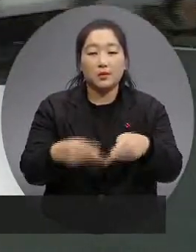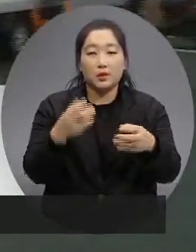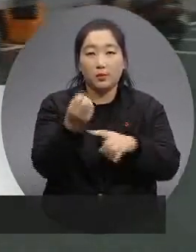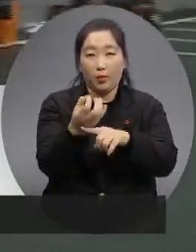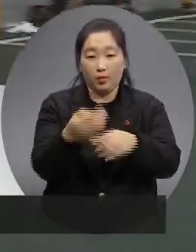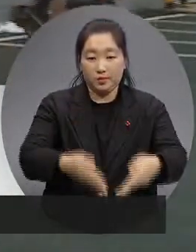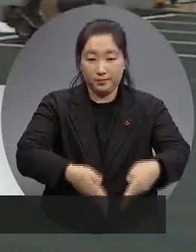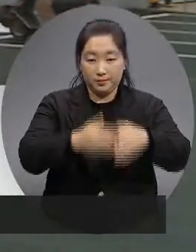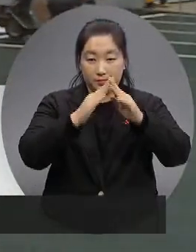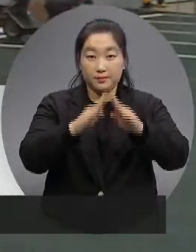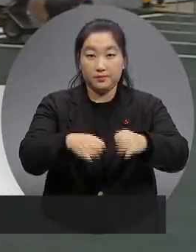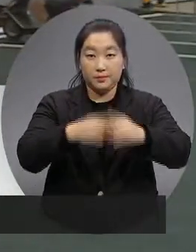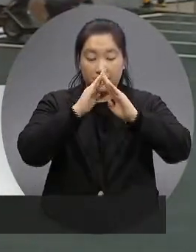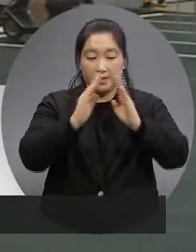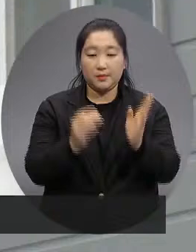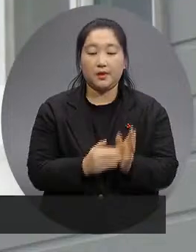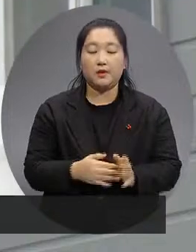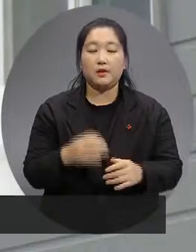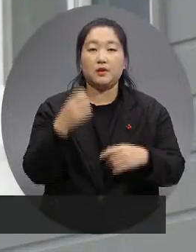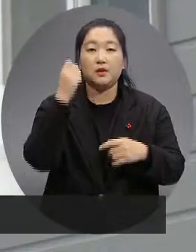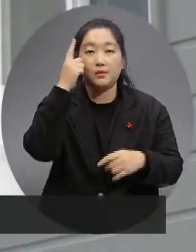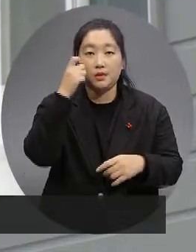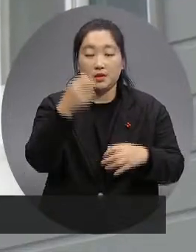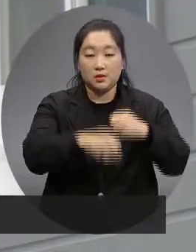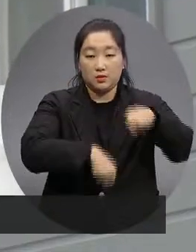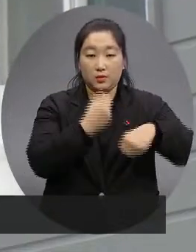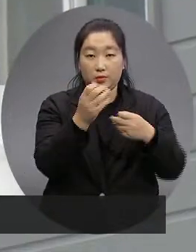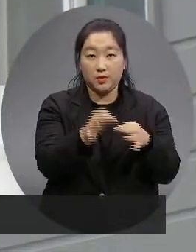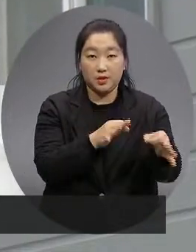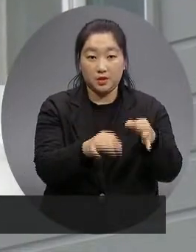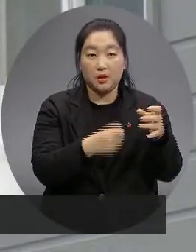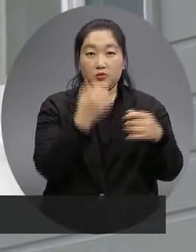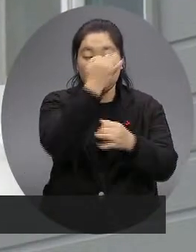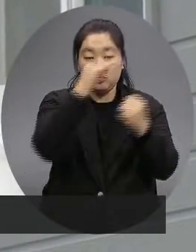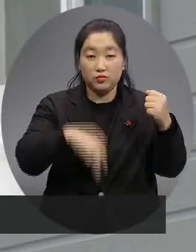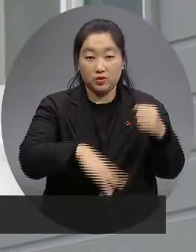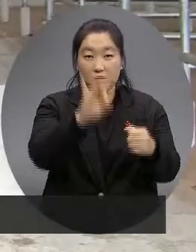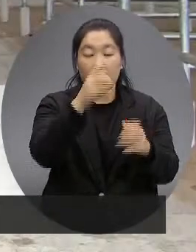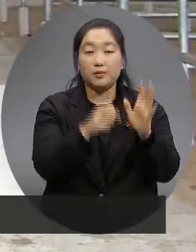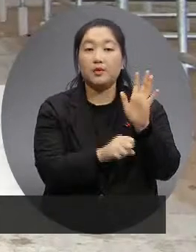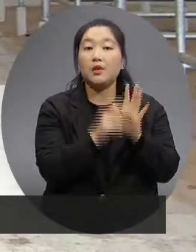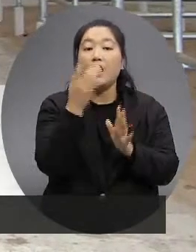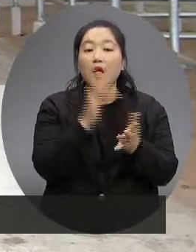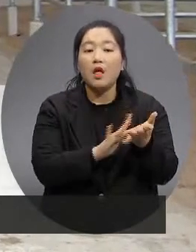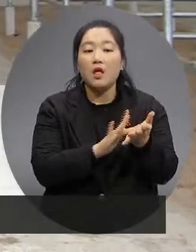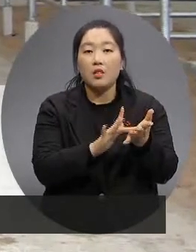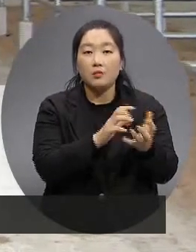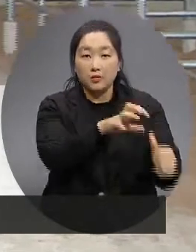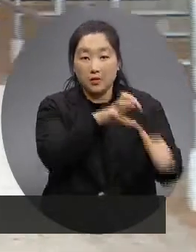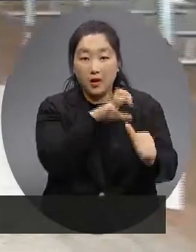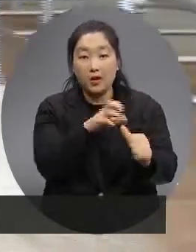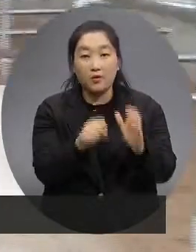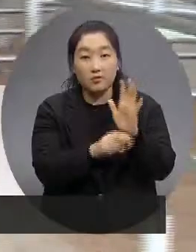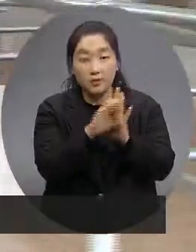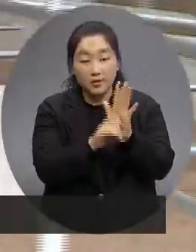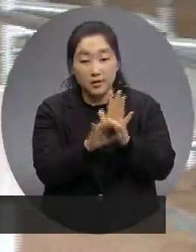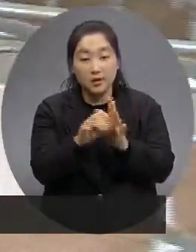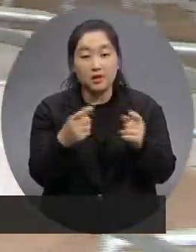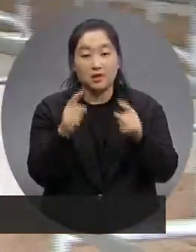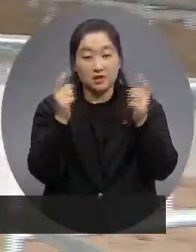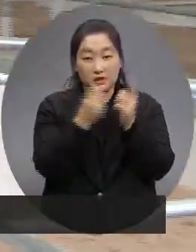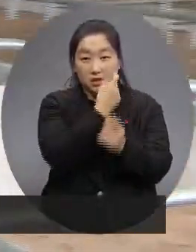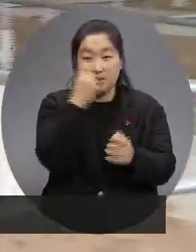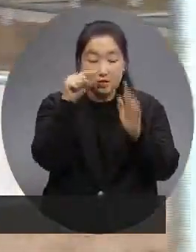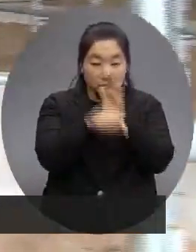열었습니다. 스마트 가축시장은 충북 최초로 스마트폰을 활용한 전자경매 시스템을 도입해 시장 방문